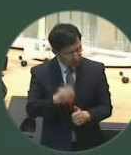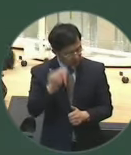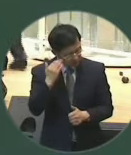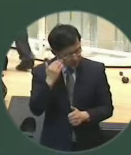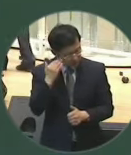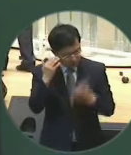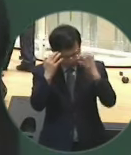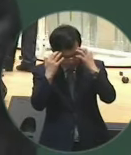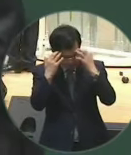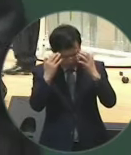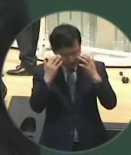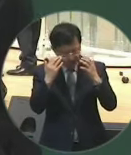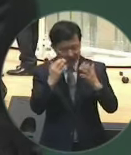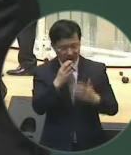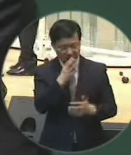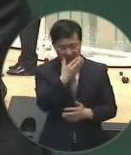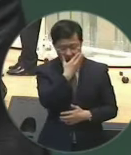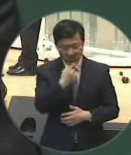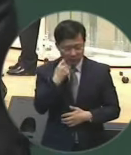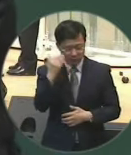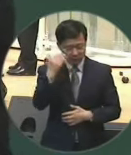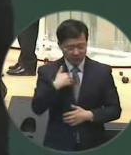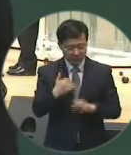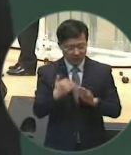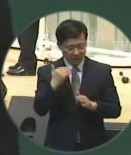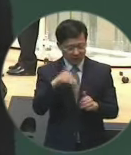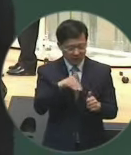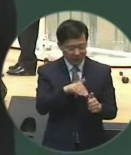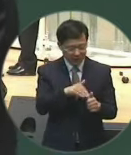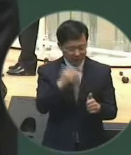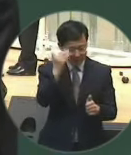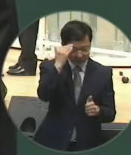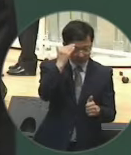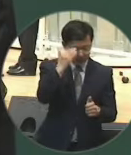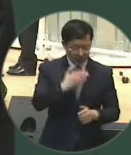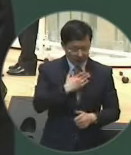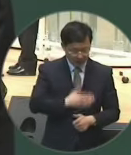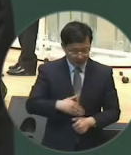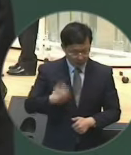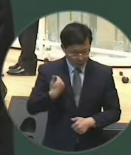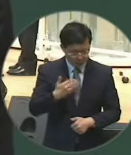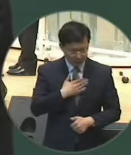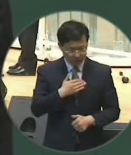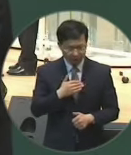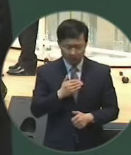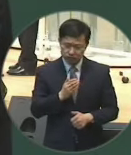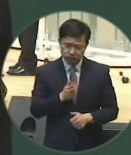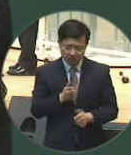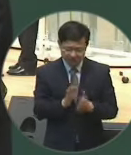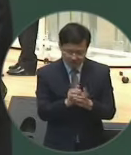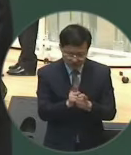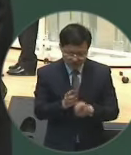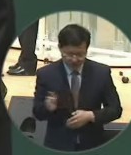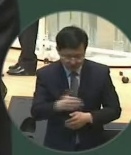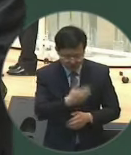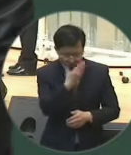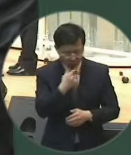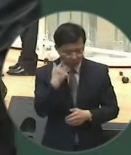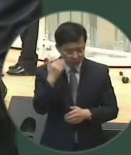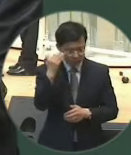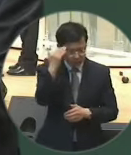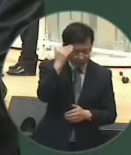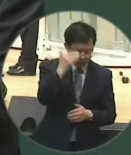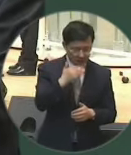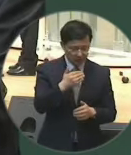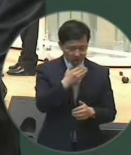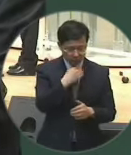wondering, what are you talking about? 내가 알고 했거나 모르고 했거나 상관없습니다. Whether you've done it knowingly or unknowingly, it doesn't matter.